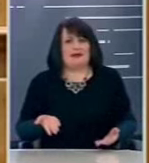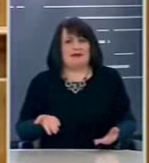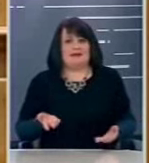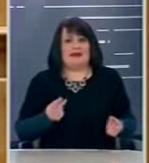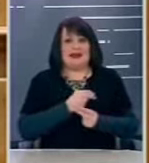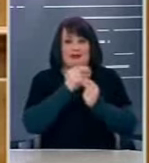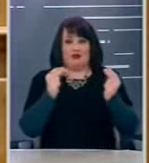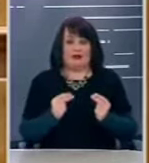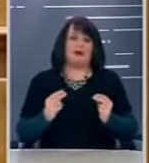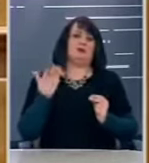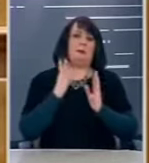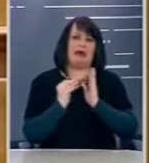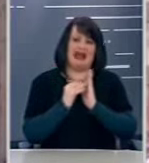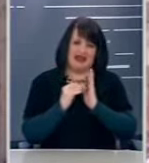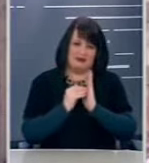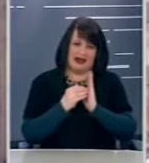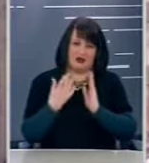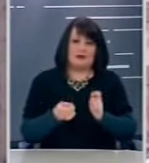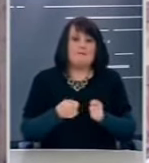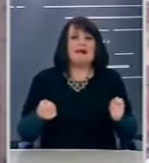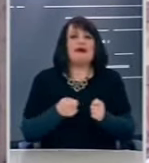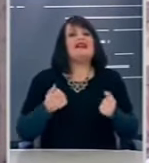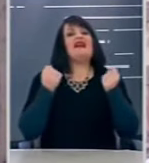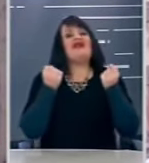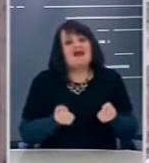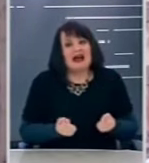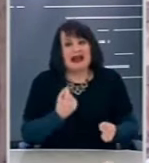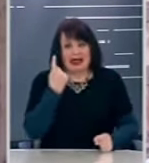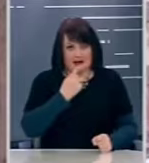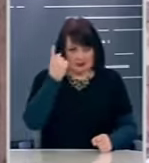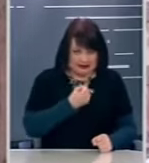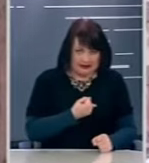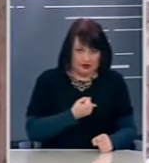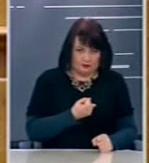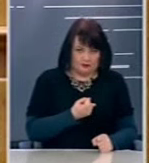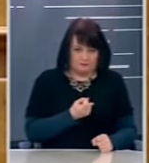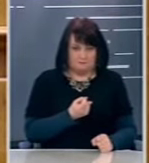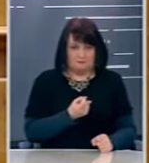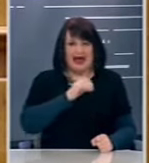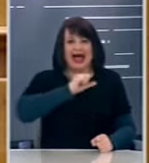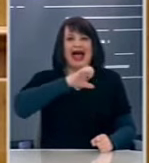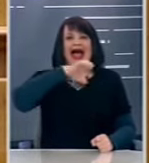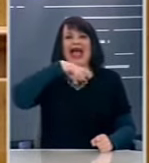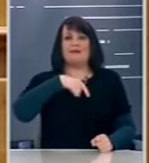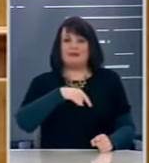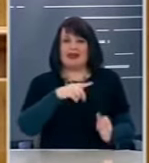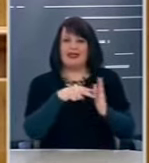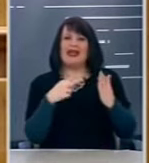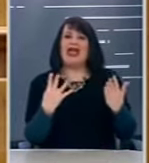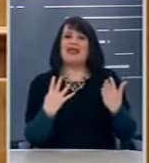Επομένως, αν παραδείγματος χάρη υπάρξουν μέτρα επιβάρυνσης 1% του ΑΕΠ το